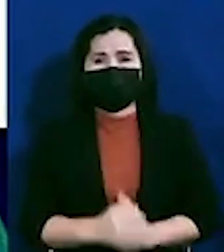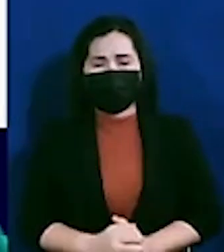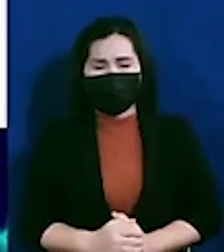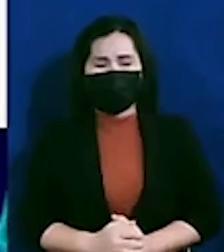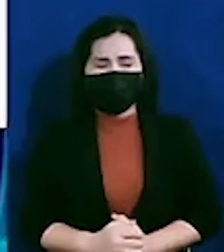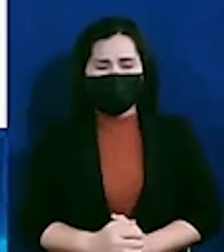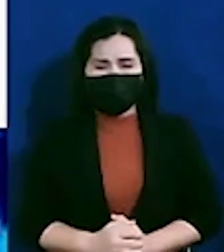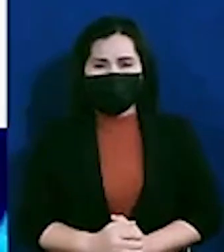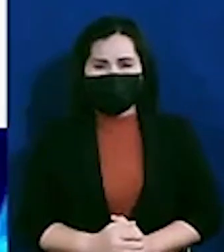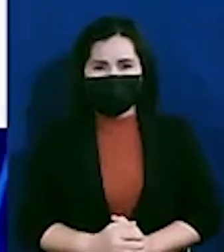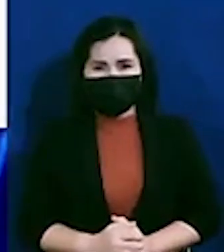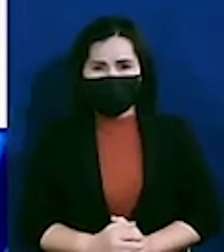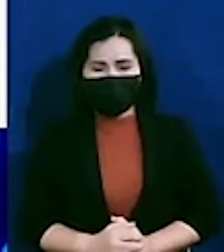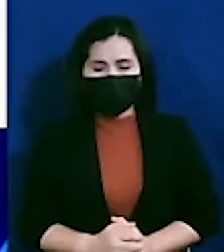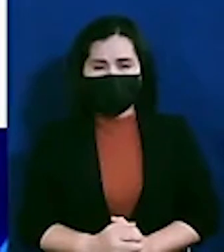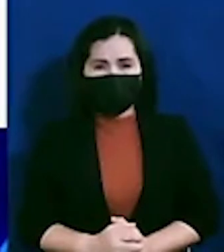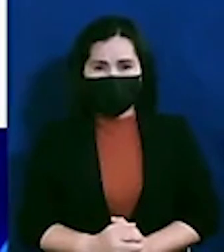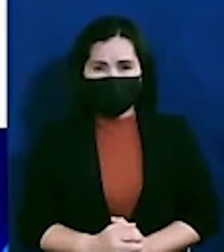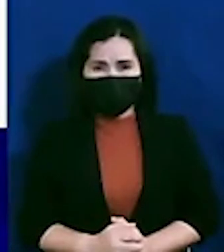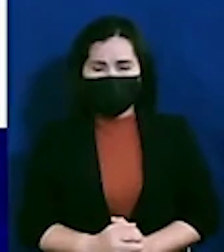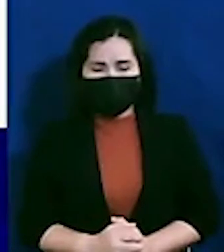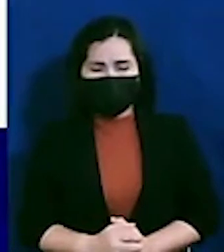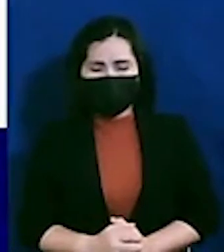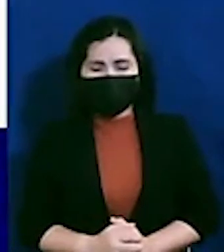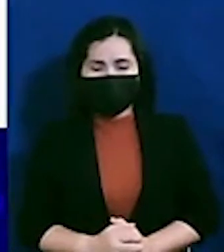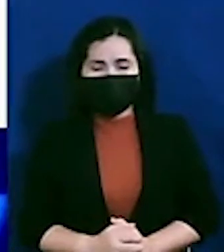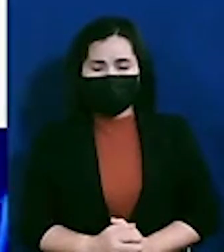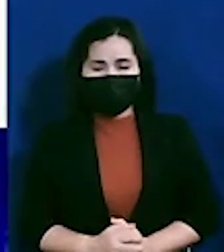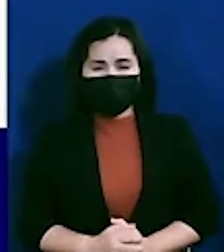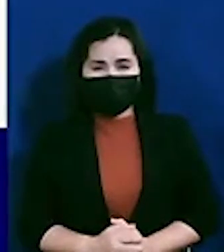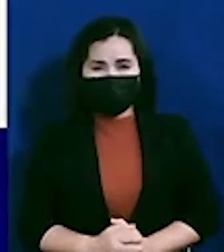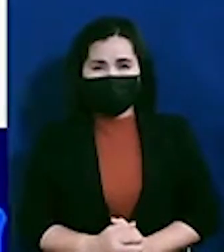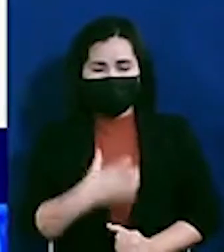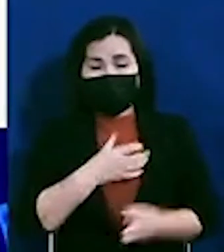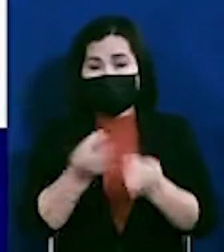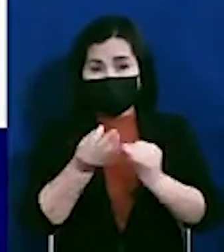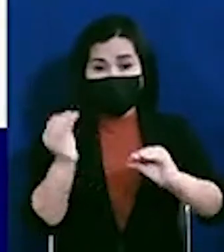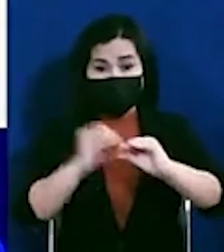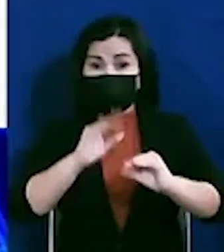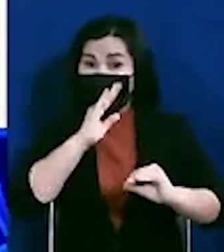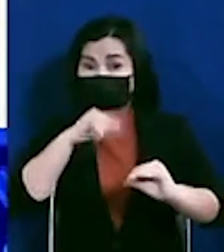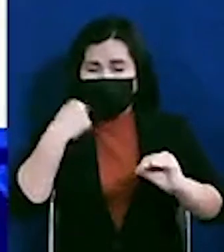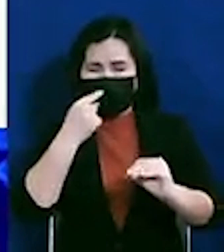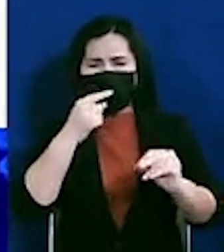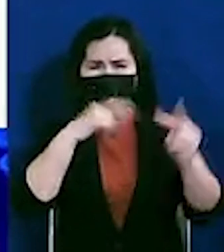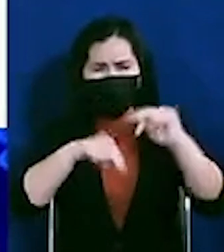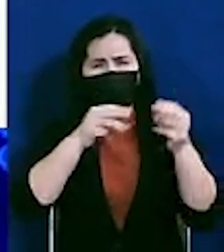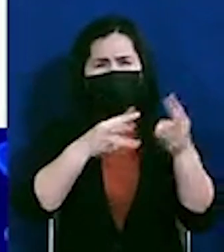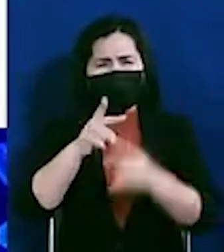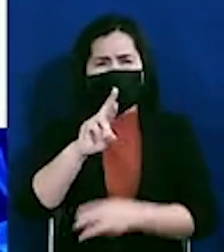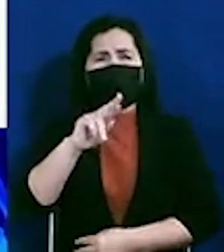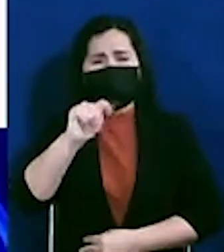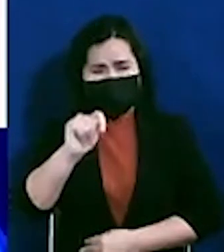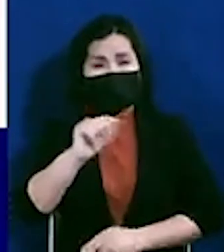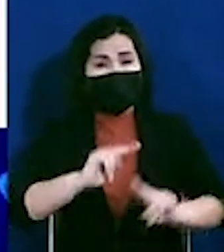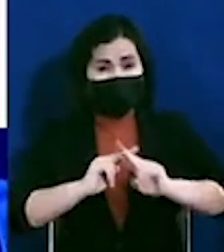เที่ยงแต่ว่าก็ให้เข้าใจว่าเอ่อท่านที่ตรวจแล้วผลเป็นลบนะครับเนี่ยก็อาจไม่ได้แปล